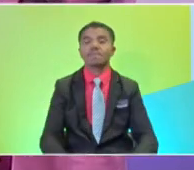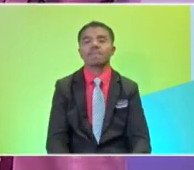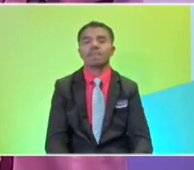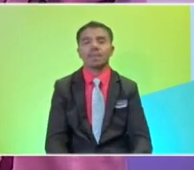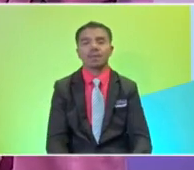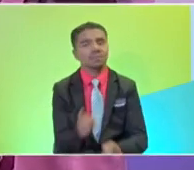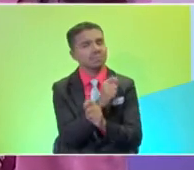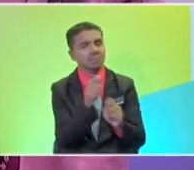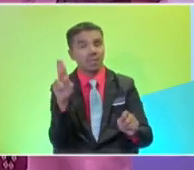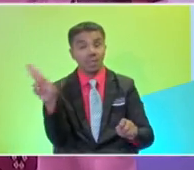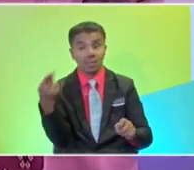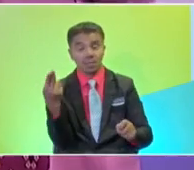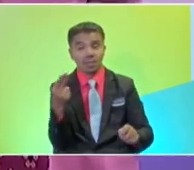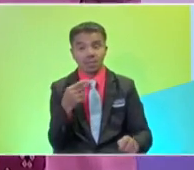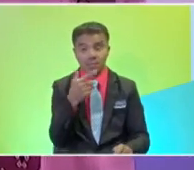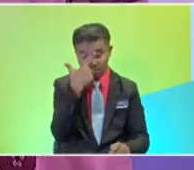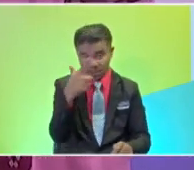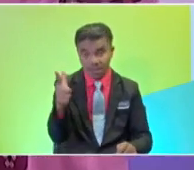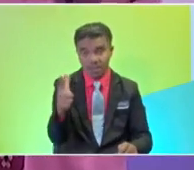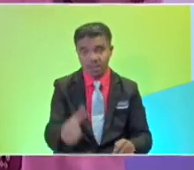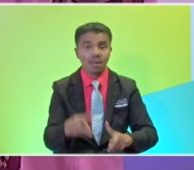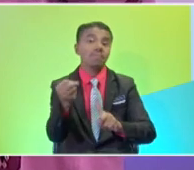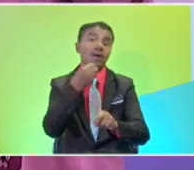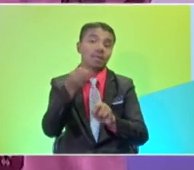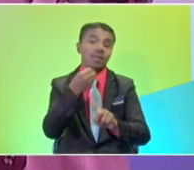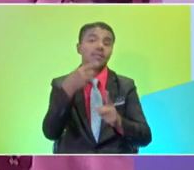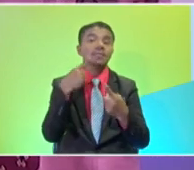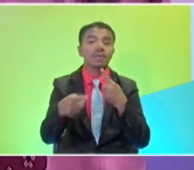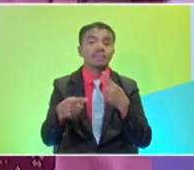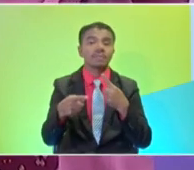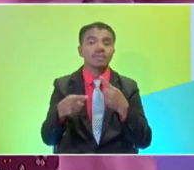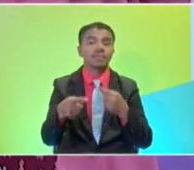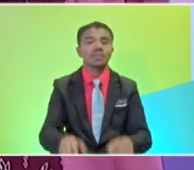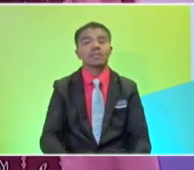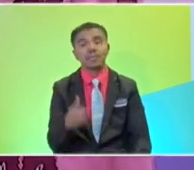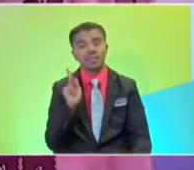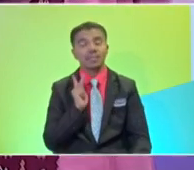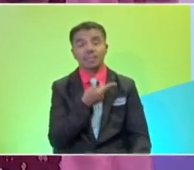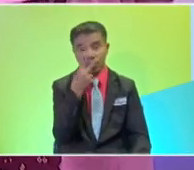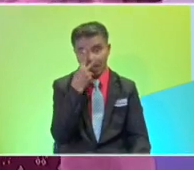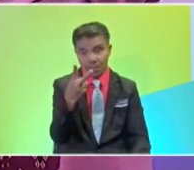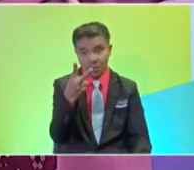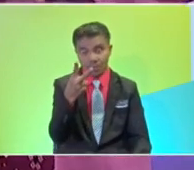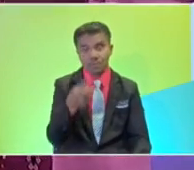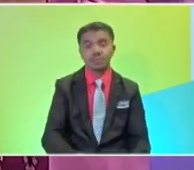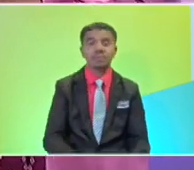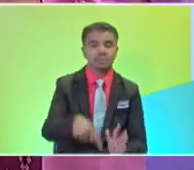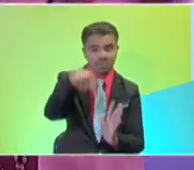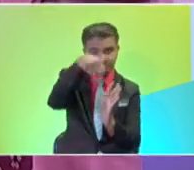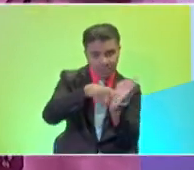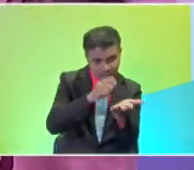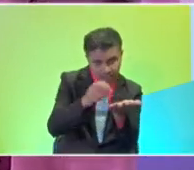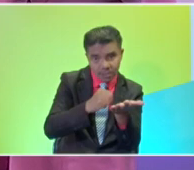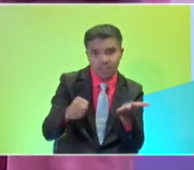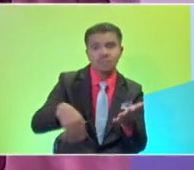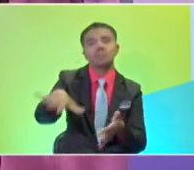dilihat dari segikah semata-mata tetapi pentaksiran kepada uruhan aspek pertumbuhan